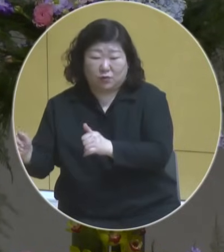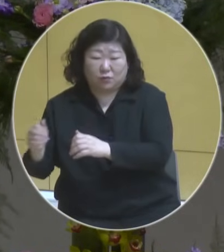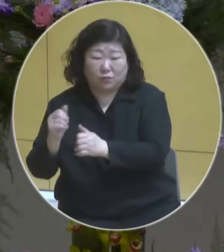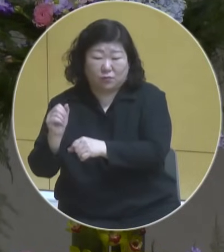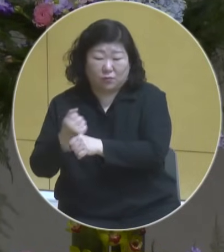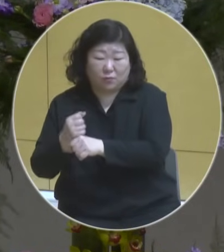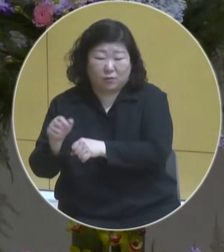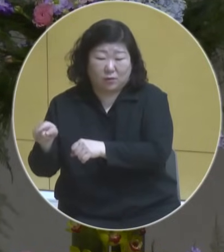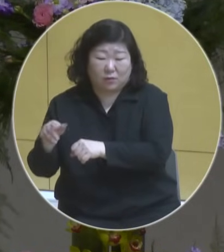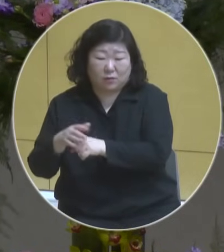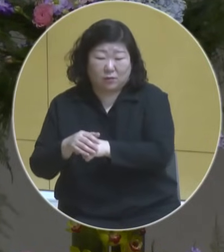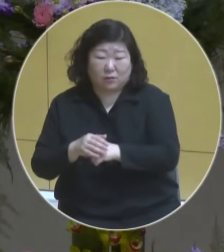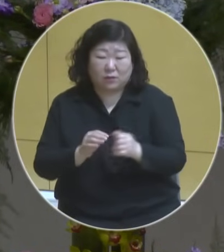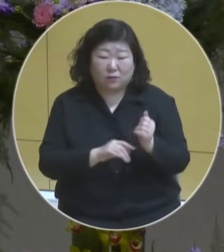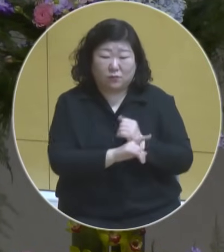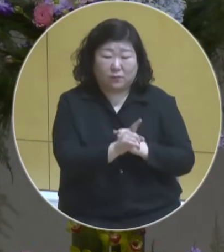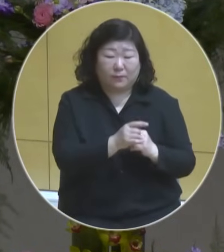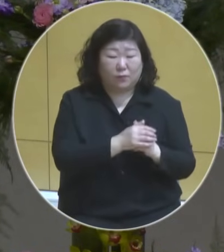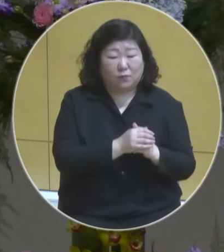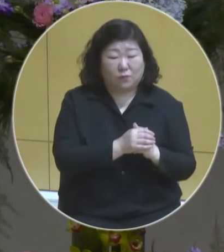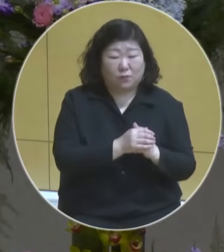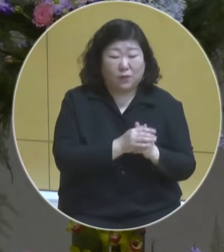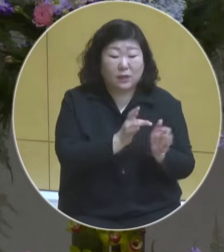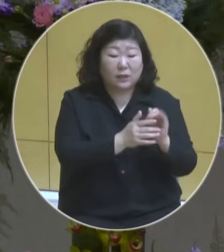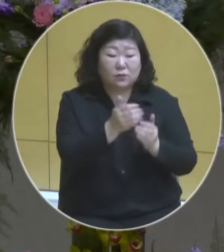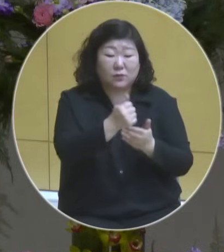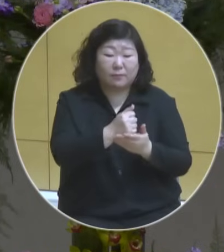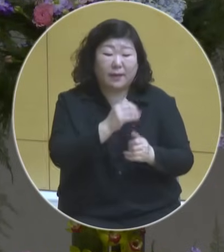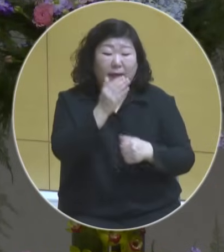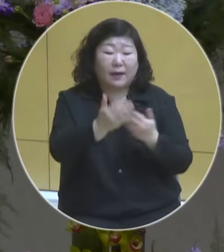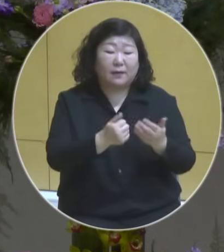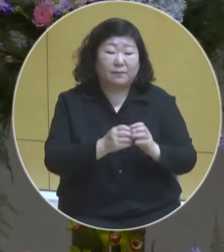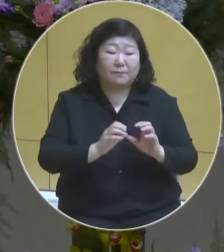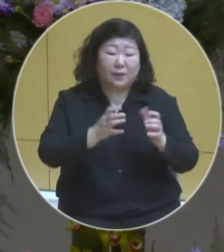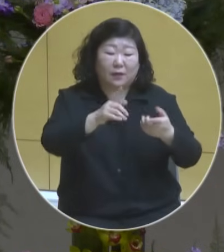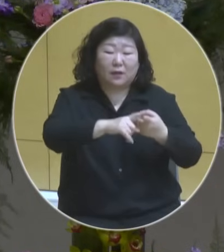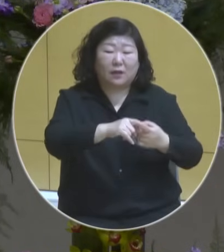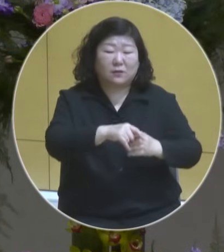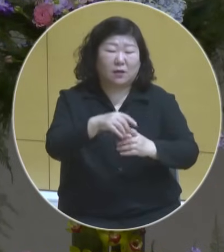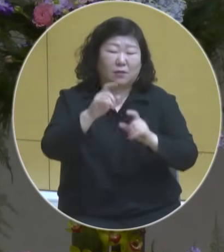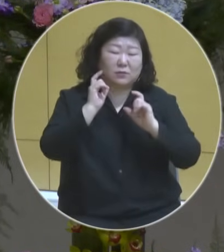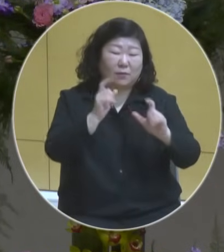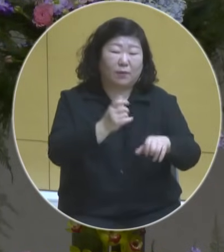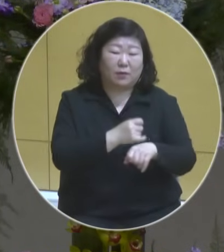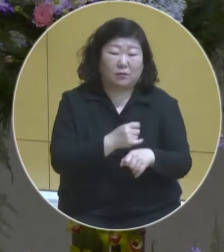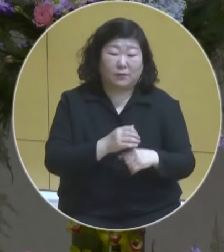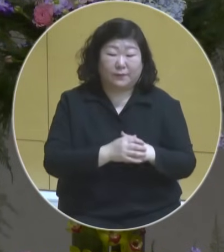나라를 선포하신 것입니다 하나님 나라는 하나님이